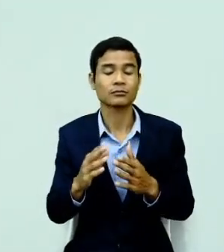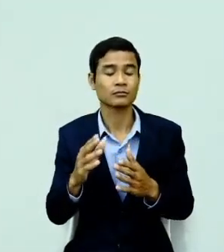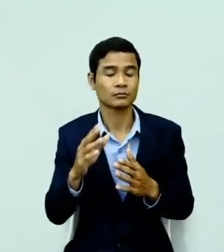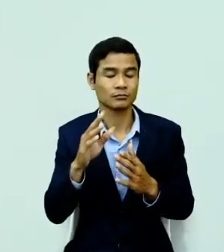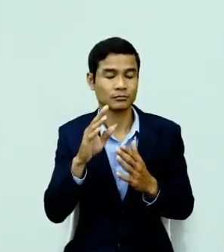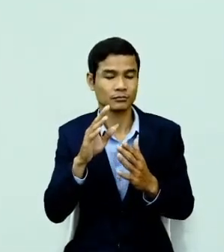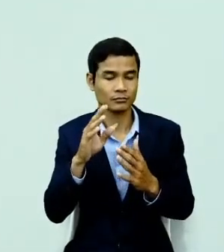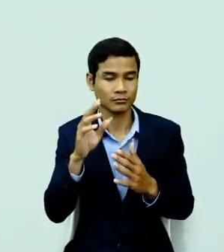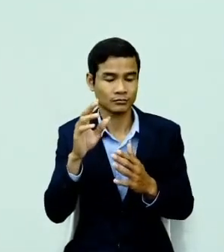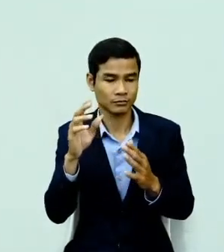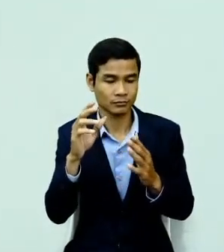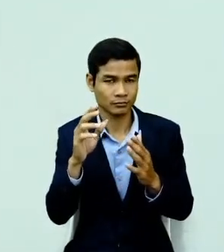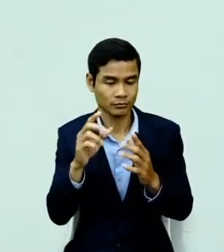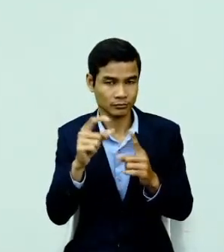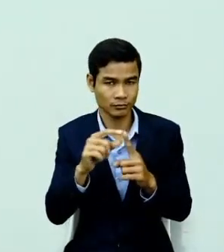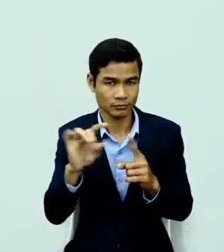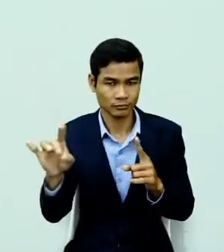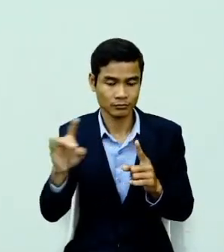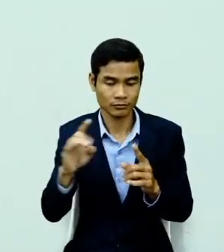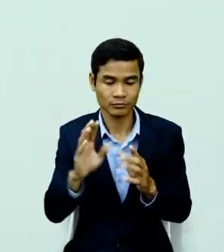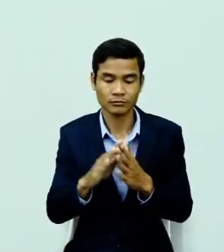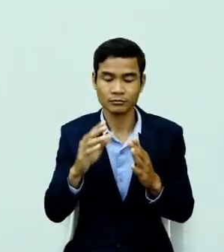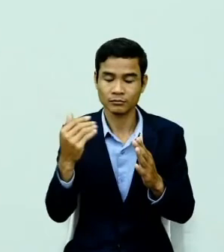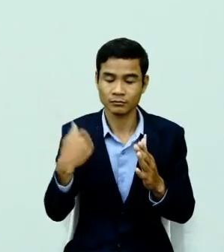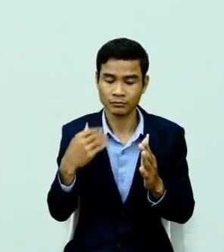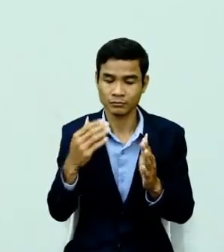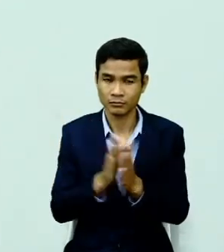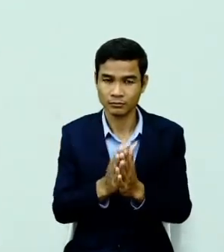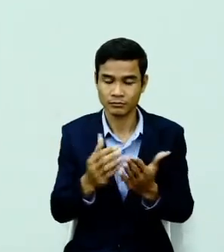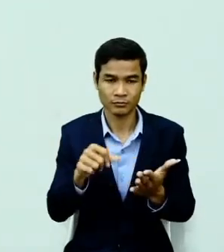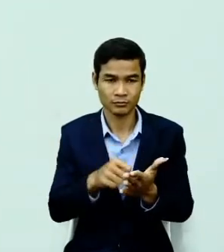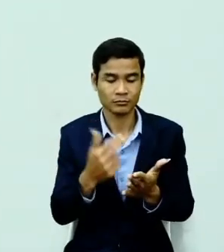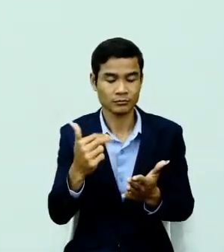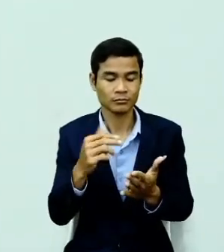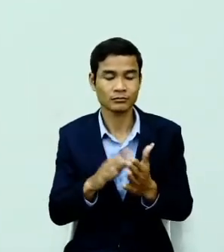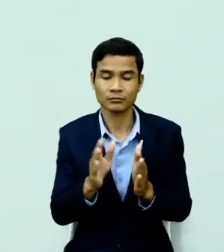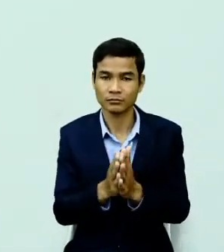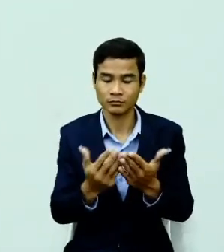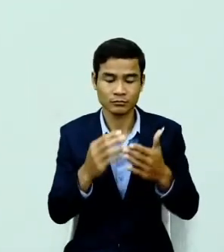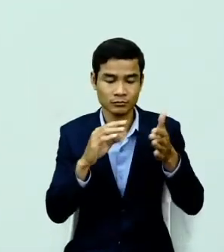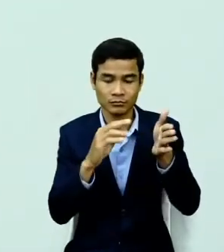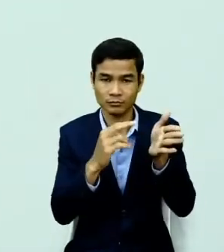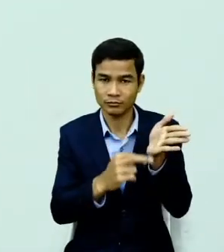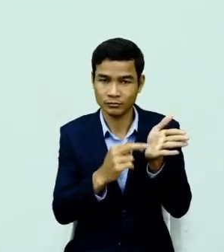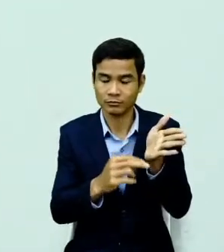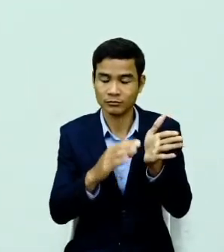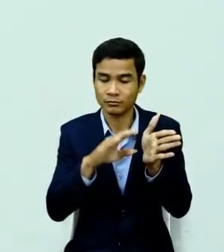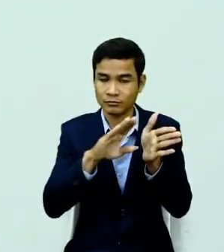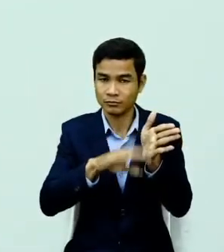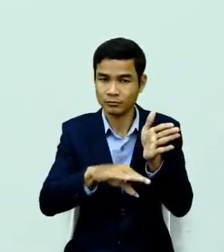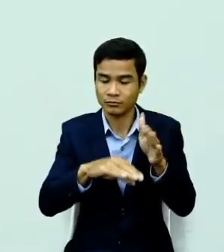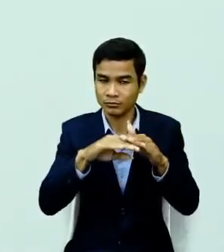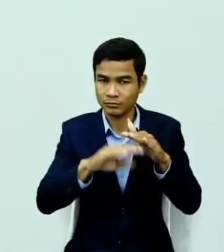ងសិភើចំនួនរបស់កូនគឺតារាងទី2គឺនៅខាងក្រោមតារាងទី1ហ្នឹង